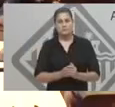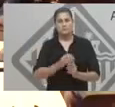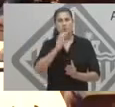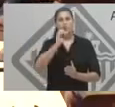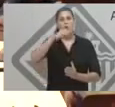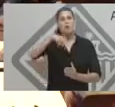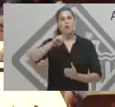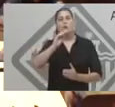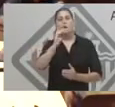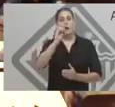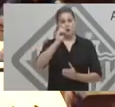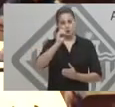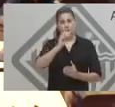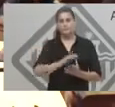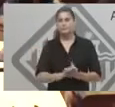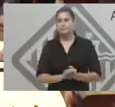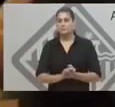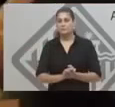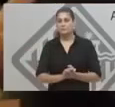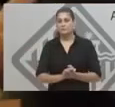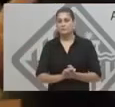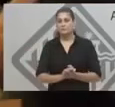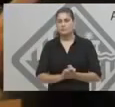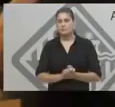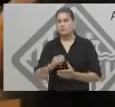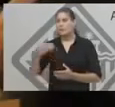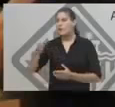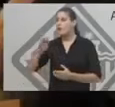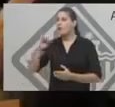Conrado Quiroga Patricia. Josep Lluís Bausà.